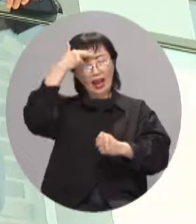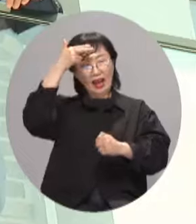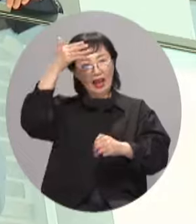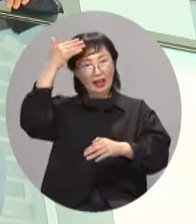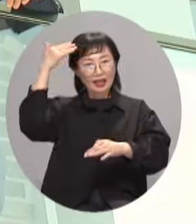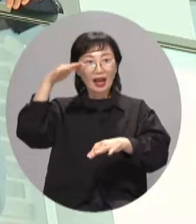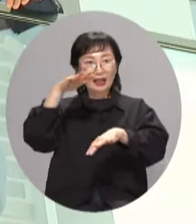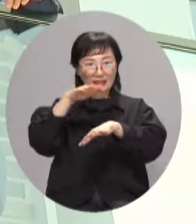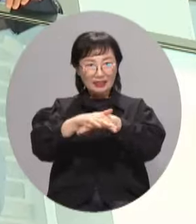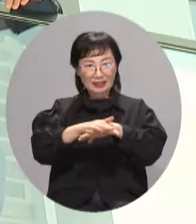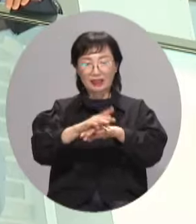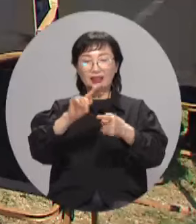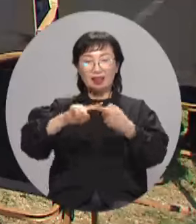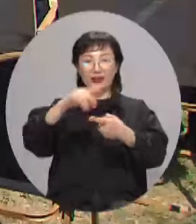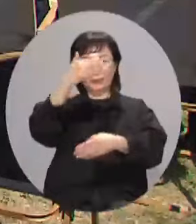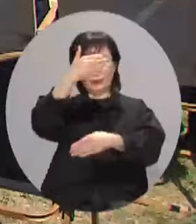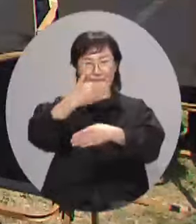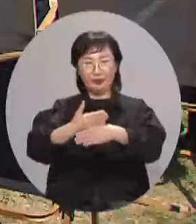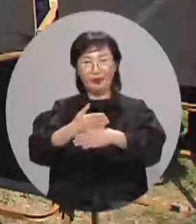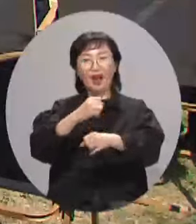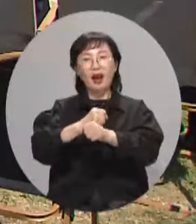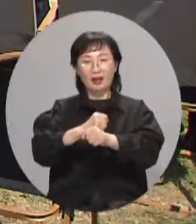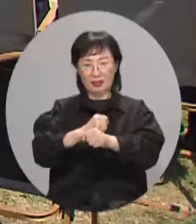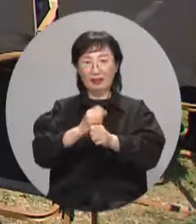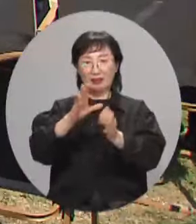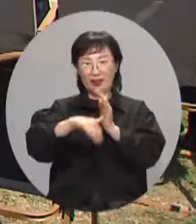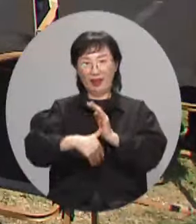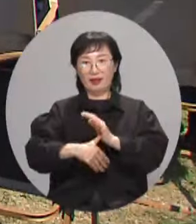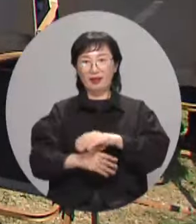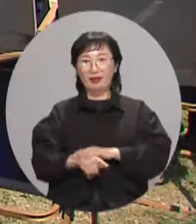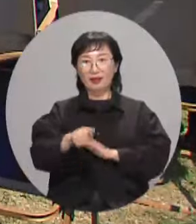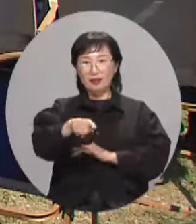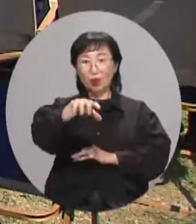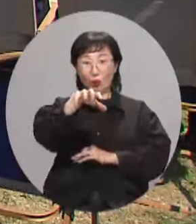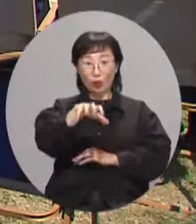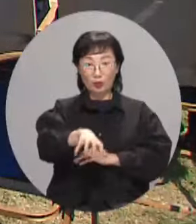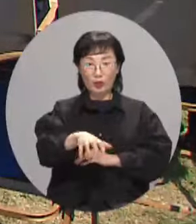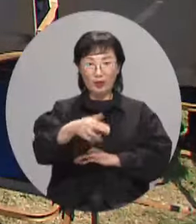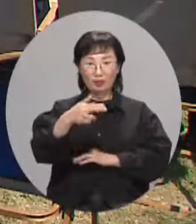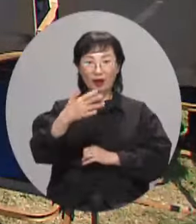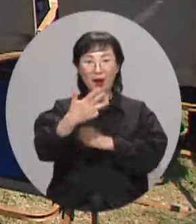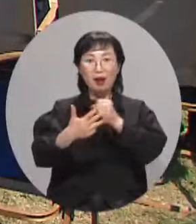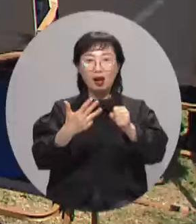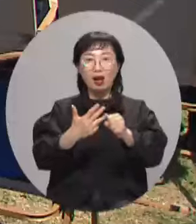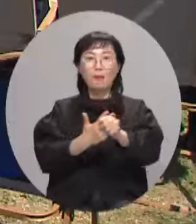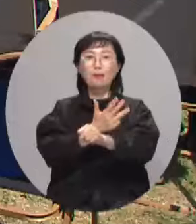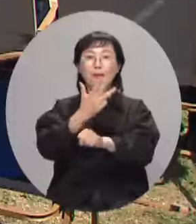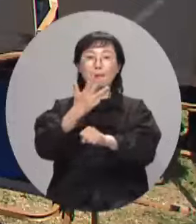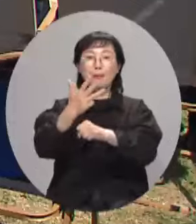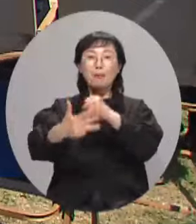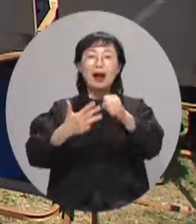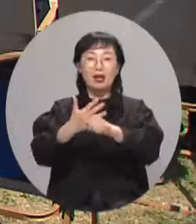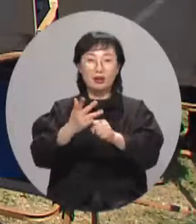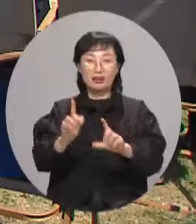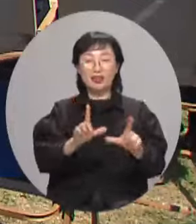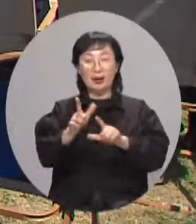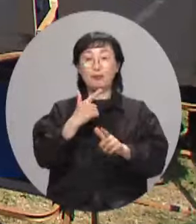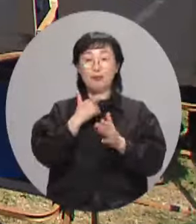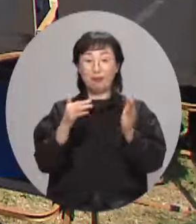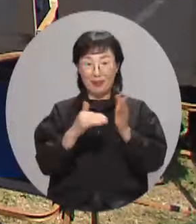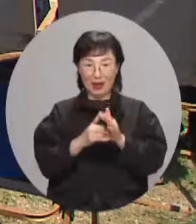마침표를 찍는 시간이었습니다. 8년을 이곳에서 살았고 이곳에서 그